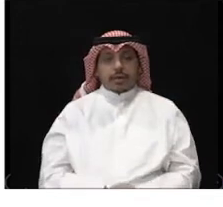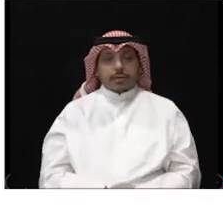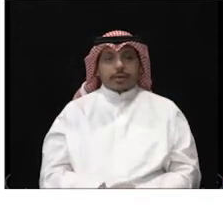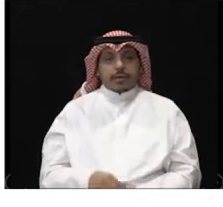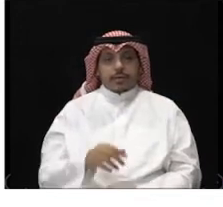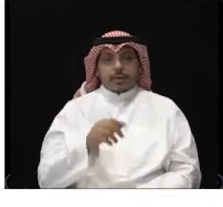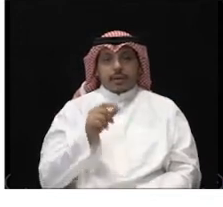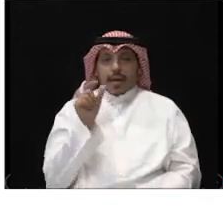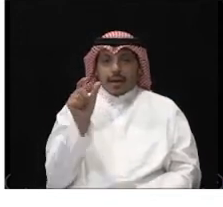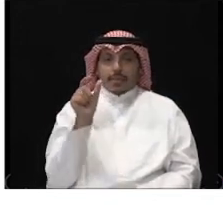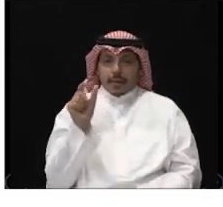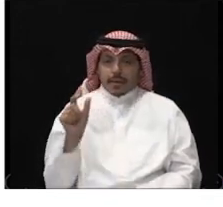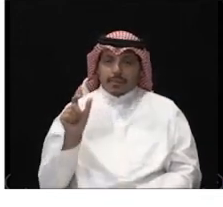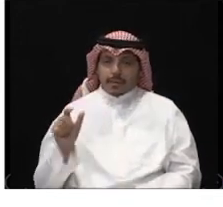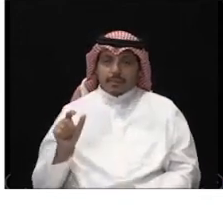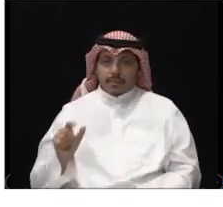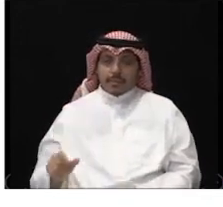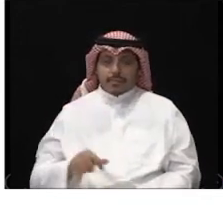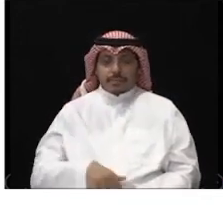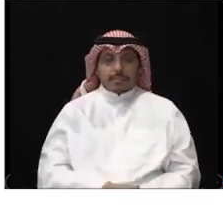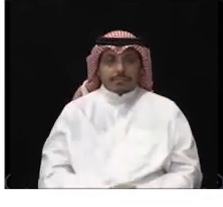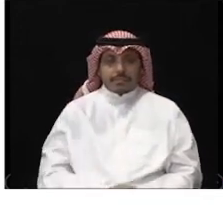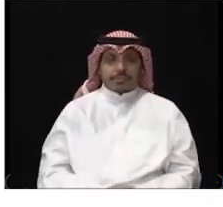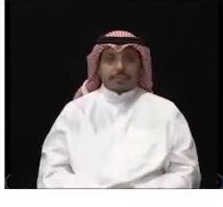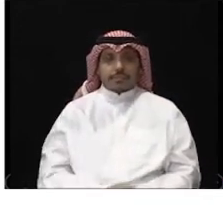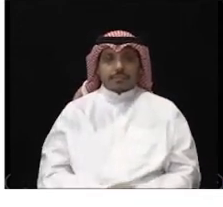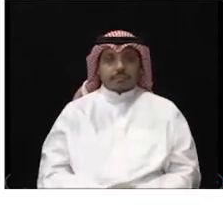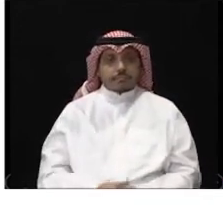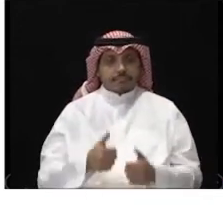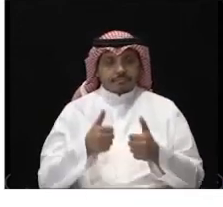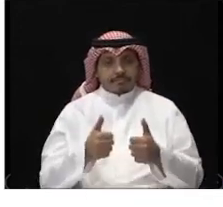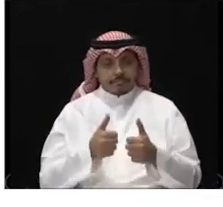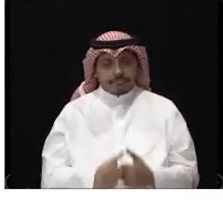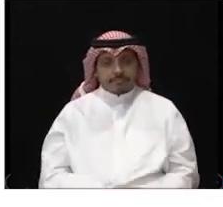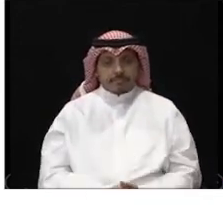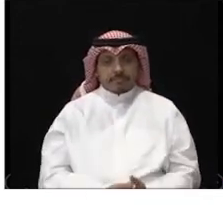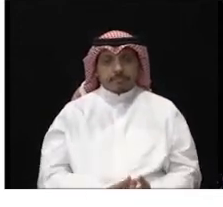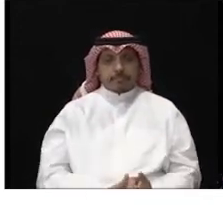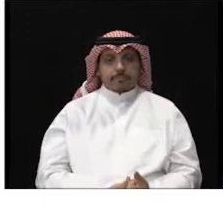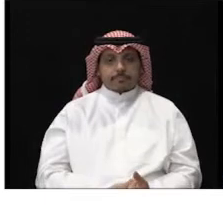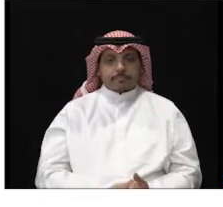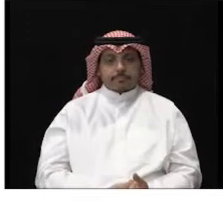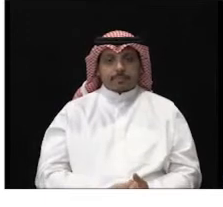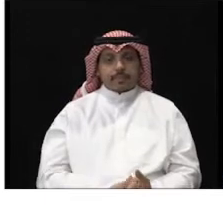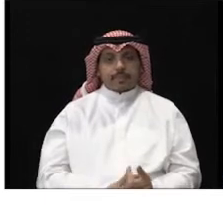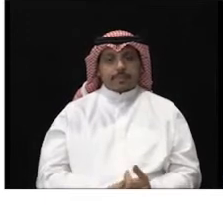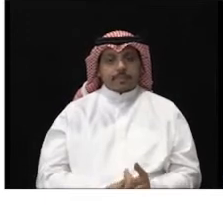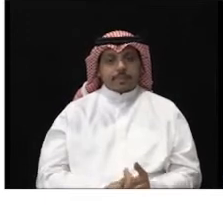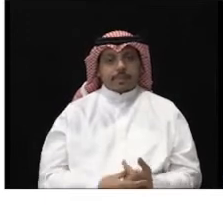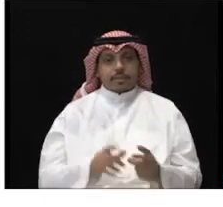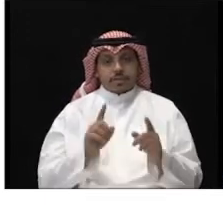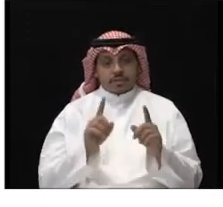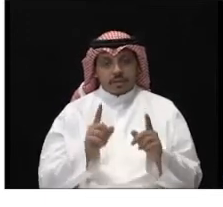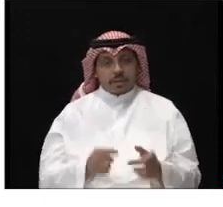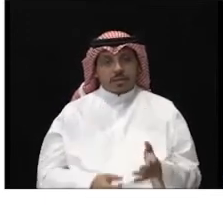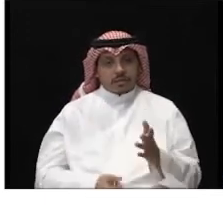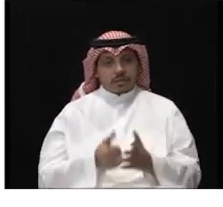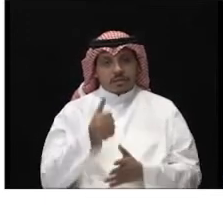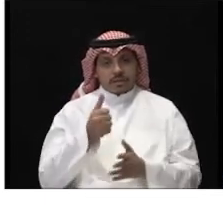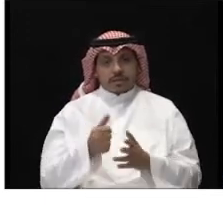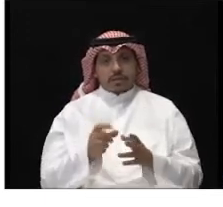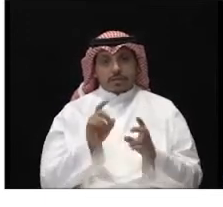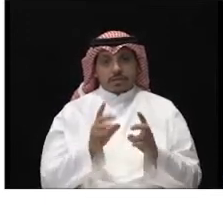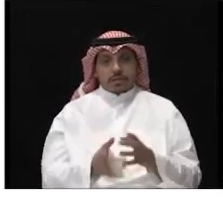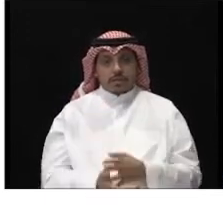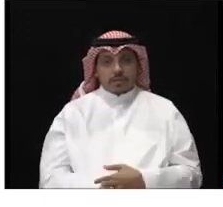كلمات، أحسنتم يا أبطال، رائعون. إذا استمريتم بهذا المستوى بإذن الله ستكونون من المتفوقين،